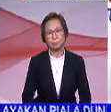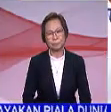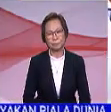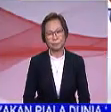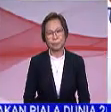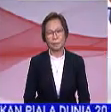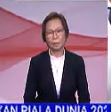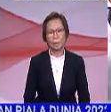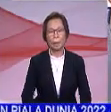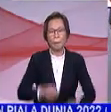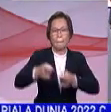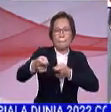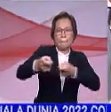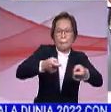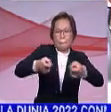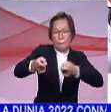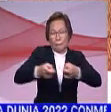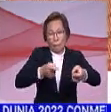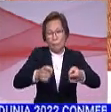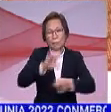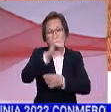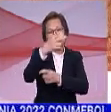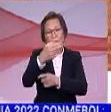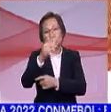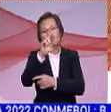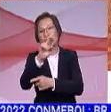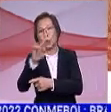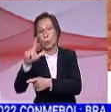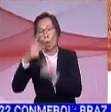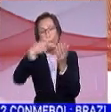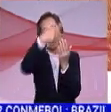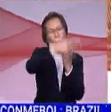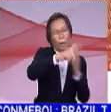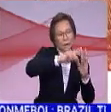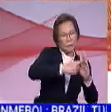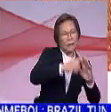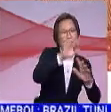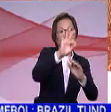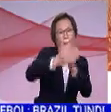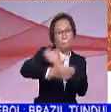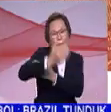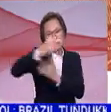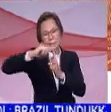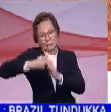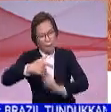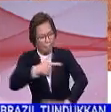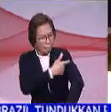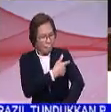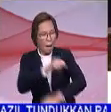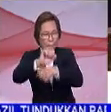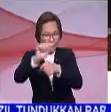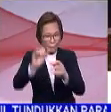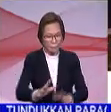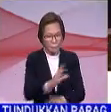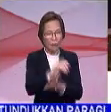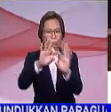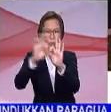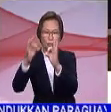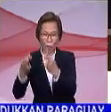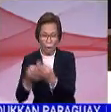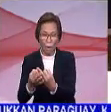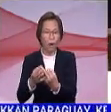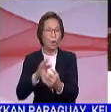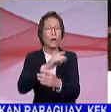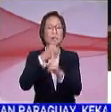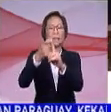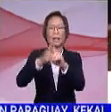menurut penalaran sekolah Indonesia Irul Amin Syahrini program yang Bermuda 94 gini melibatkan kaki tangan dan keluarga yang layak